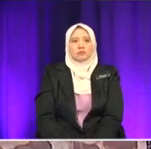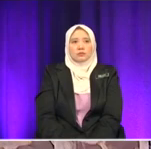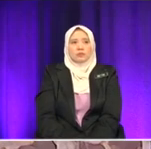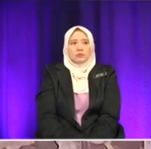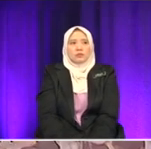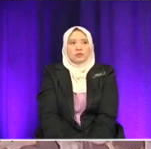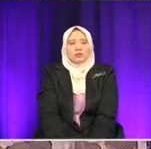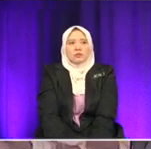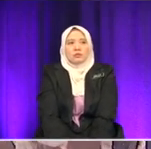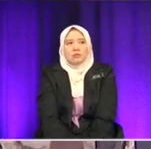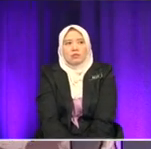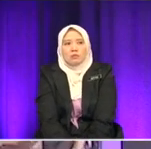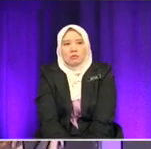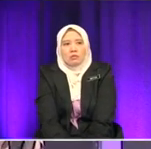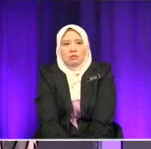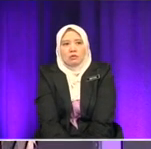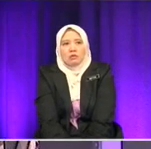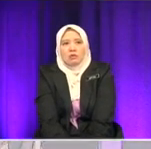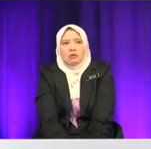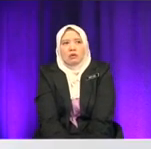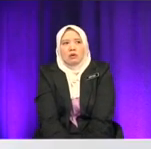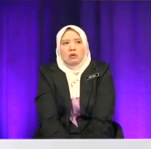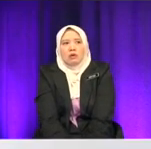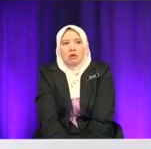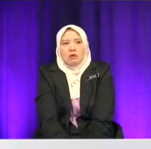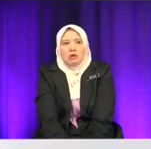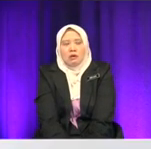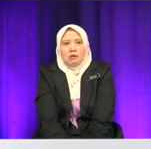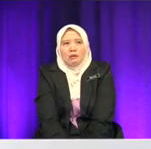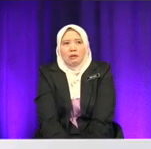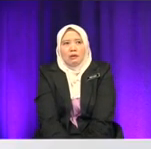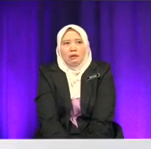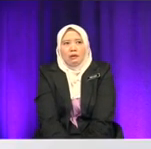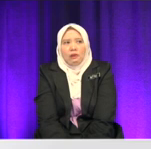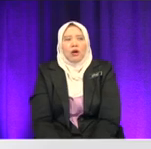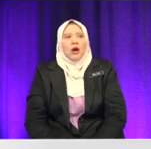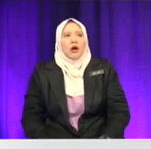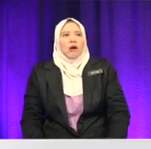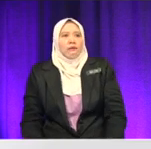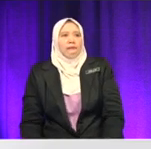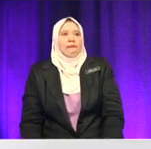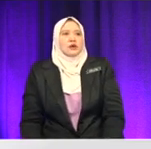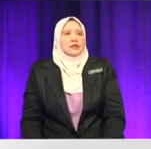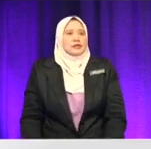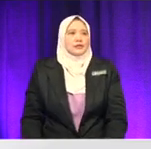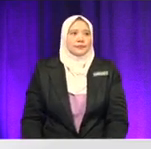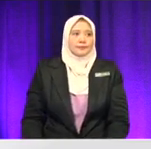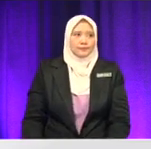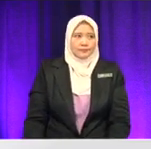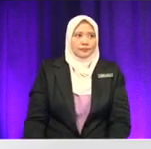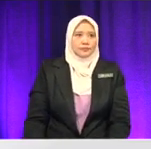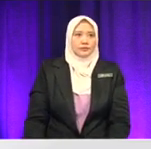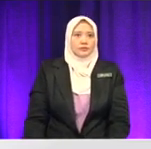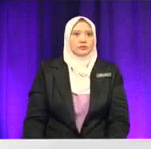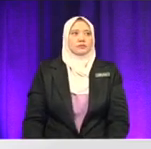Okey, boleh Ifan cuba cikgu? Boleh. Ifan nak cuba. Minta maaf ya, abang nak cuba dulu. Okey, sekarang ni abang Ifan nak cuba jawab bagi soalan hipotesis